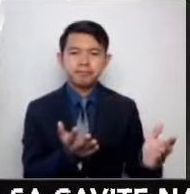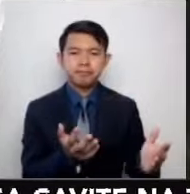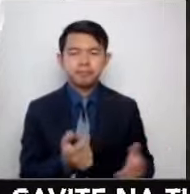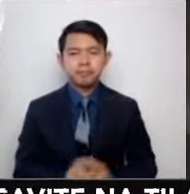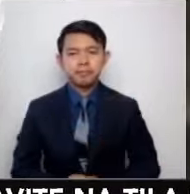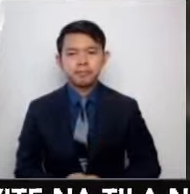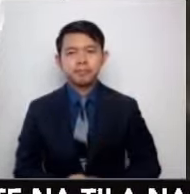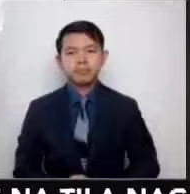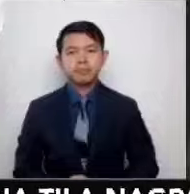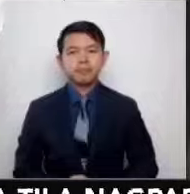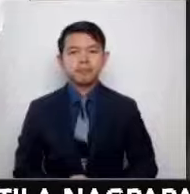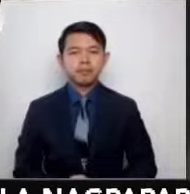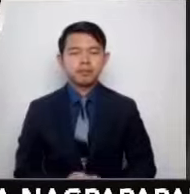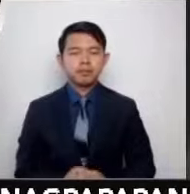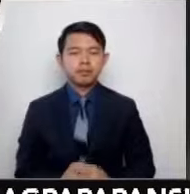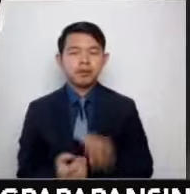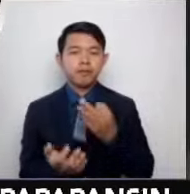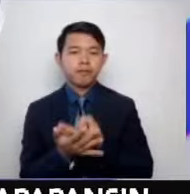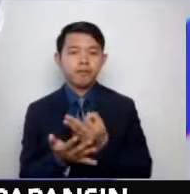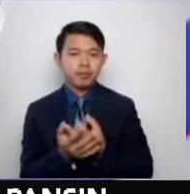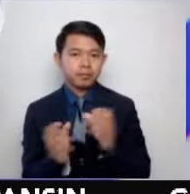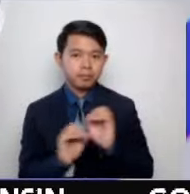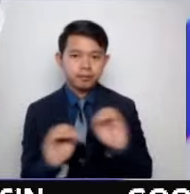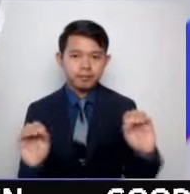Puhunan, wala.